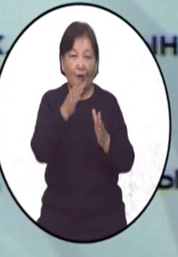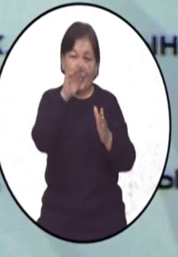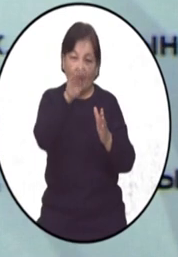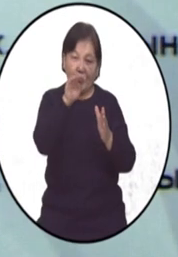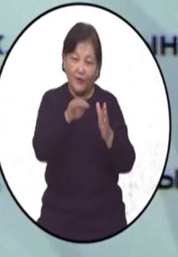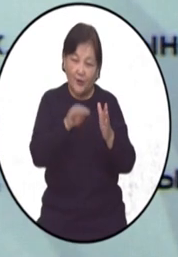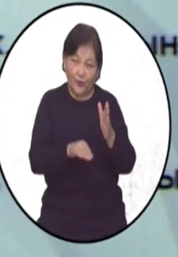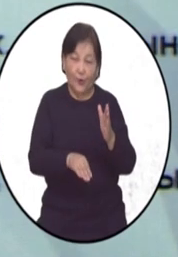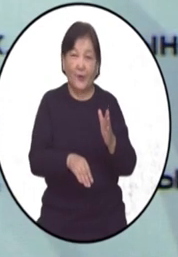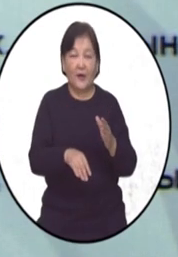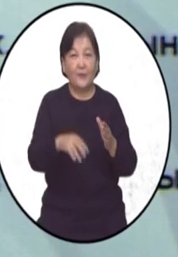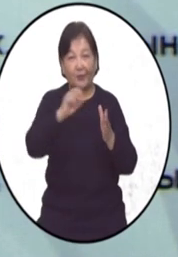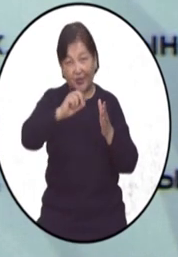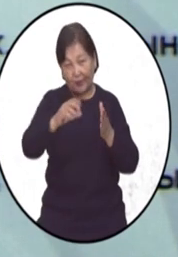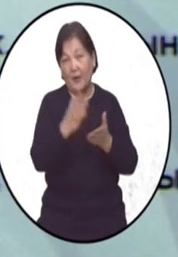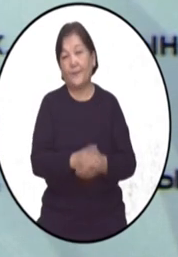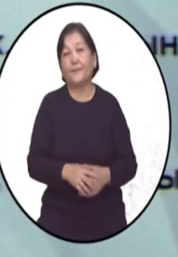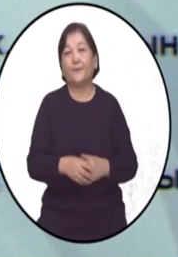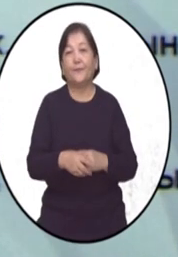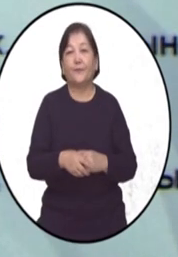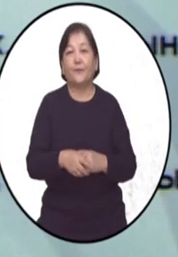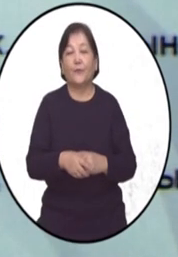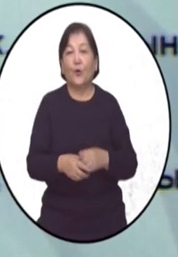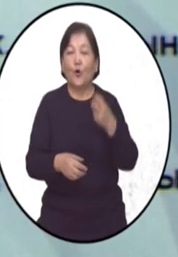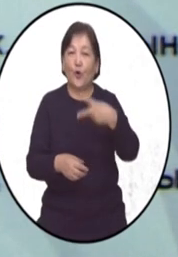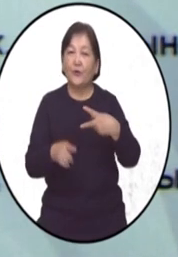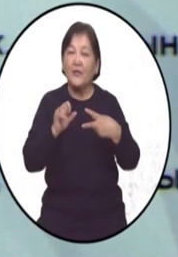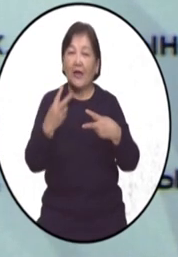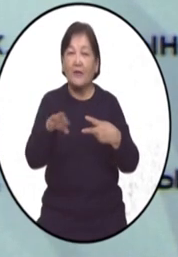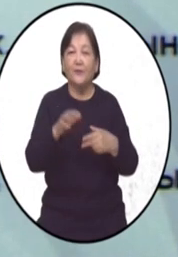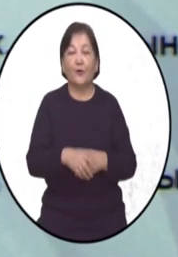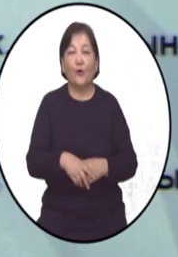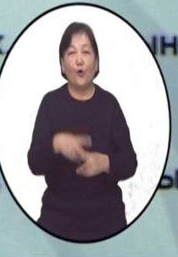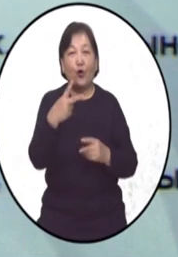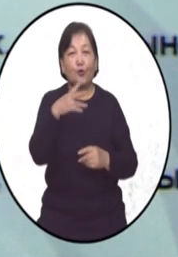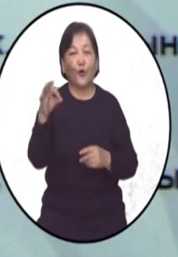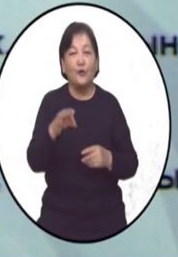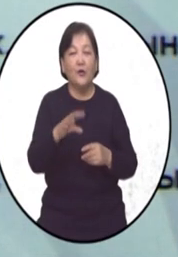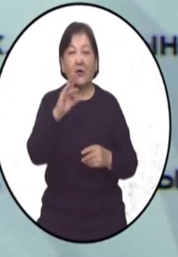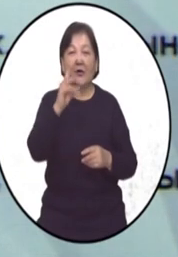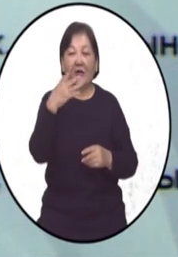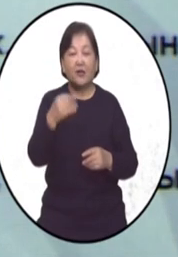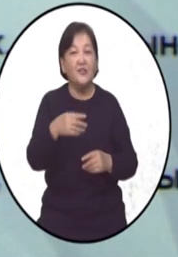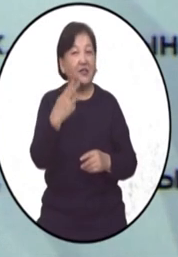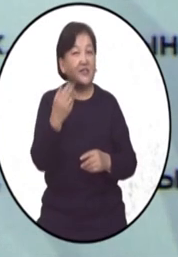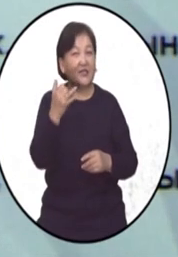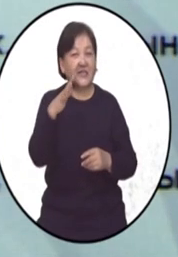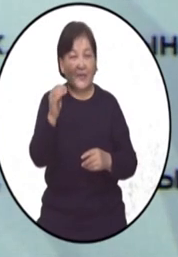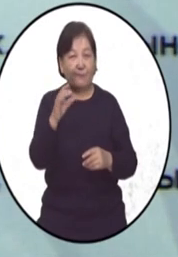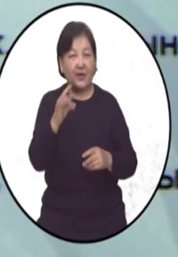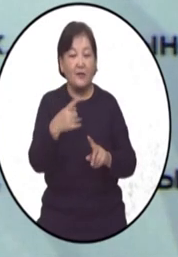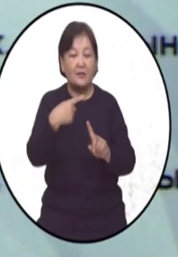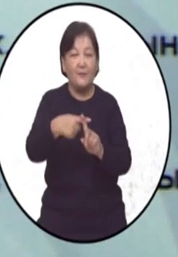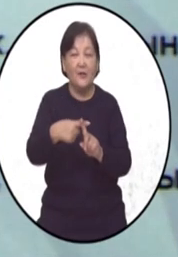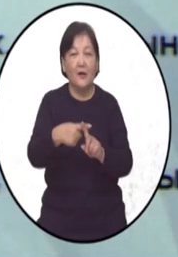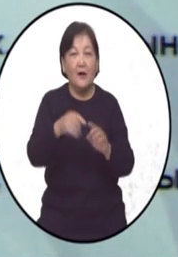байхаар бичдэг. За хоёр дахь алхамд бол хоёр тооны нэг жин цифрүүдийг нэмнэ. За гарсан үр